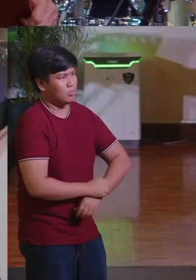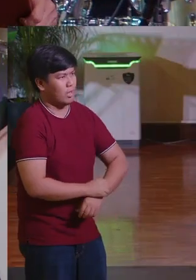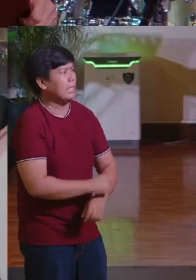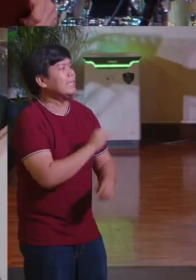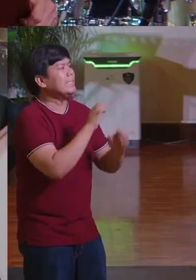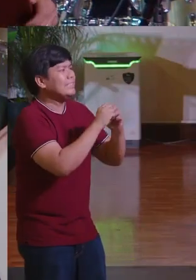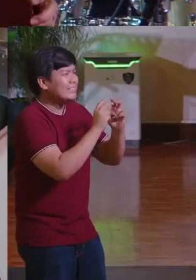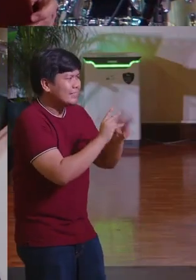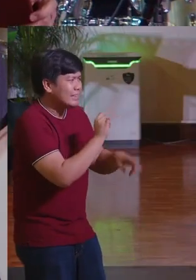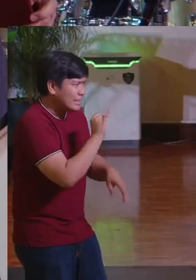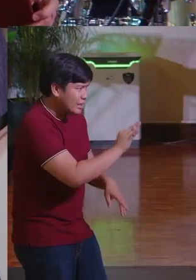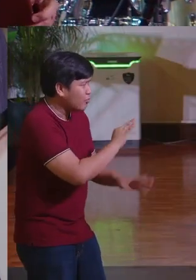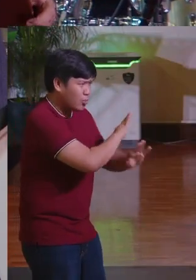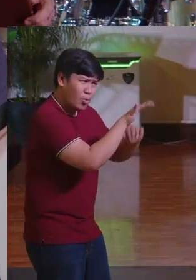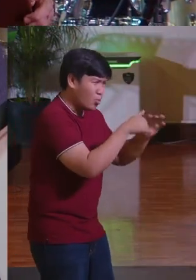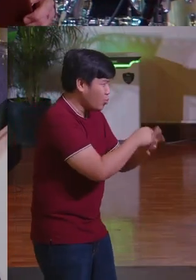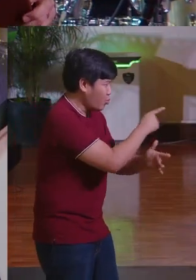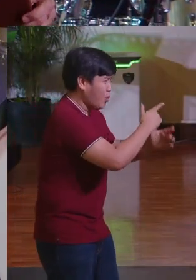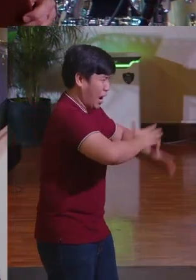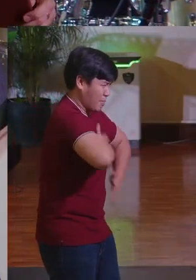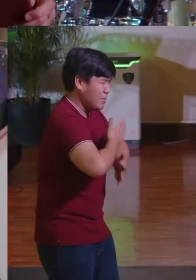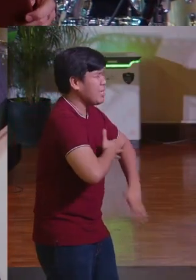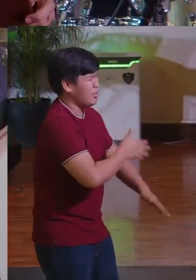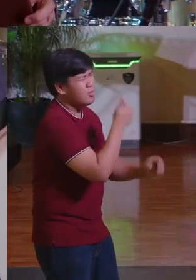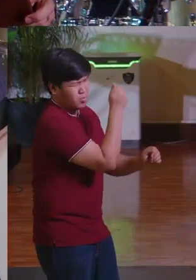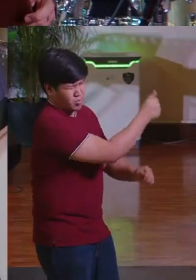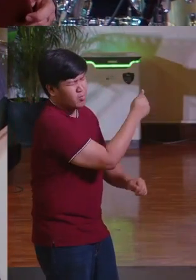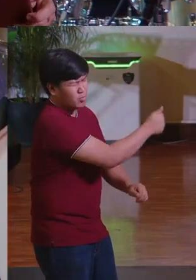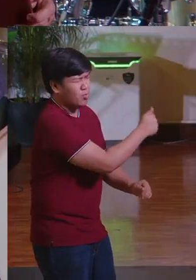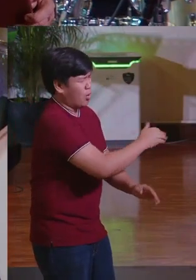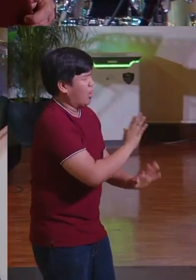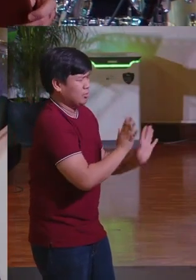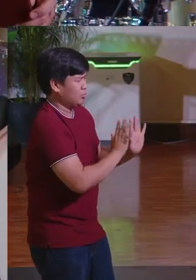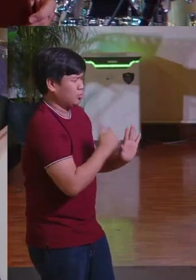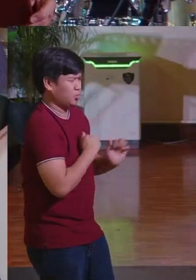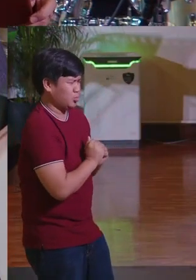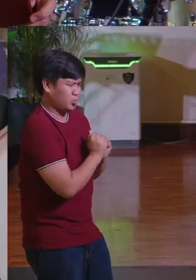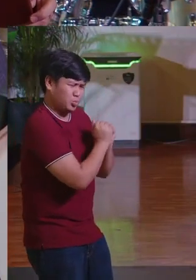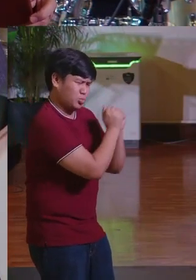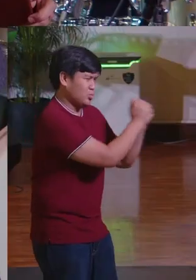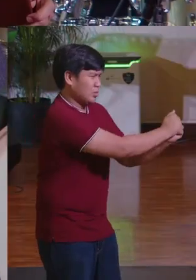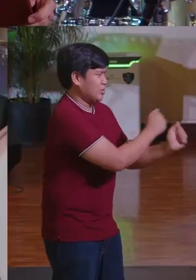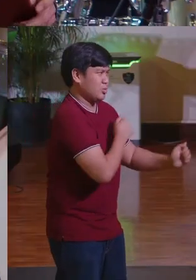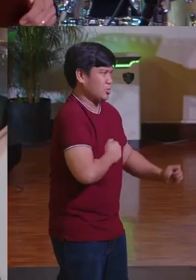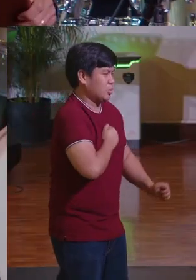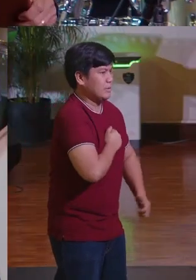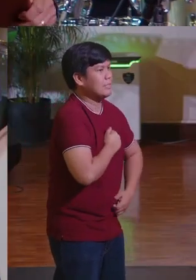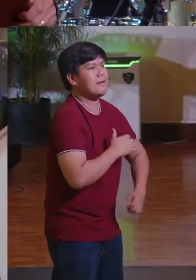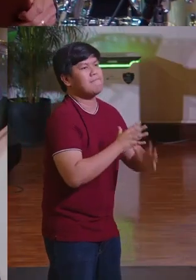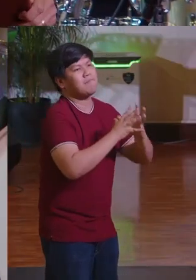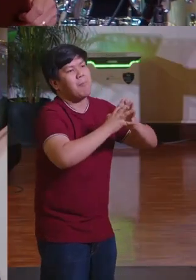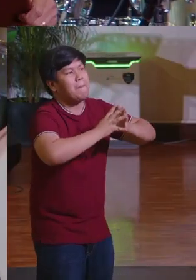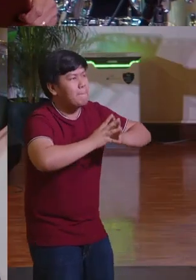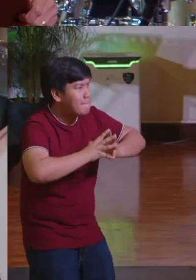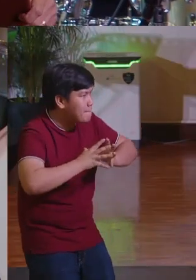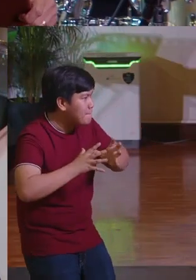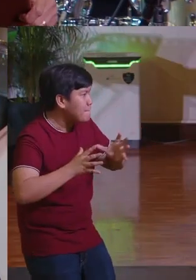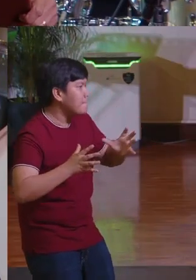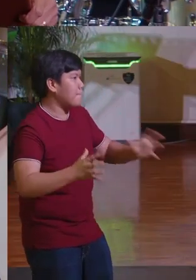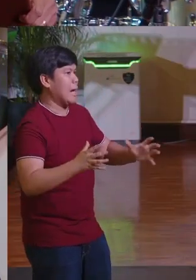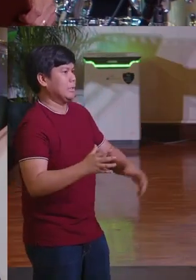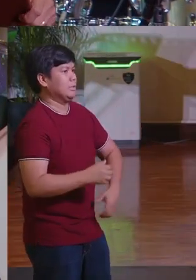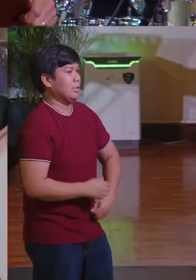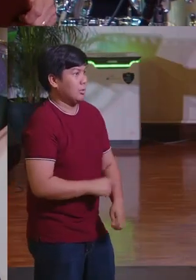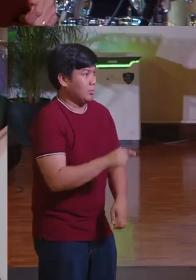Kahit na ma-miss ko na lahat ng gimmick nyo, hindi ko gagawin yan. Hindi ako sasama sa inyo. Grabe po ang kanyang paninindigan. Naririnig ko ang